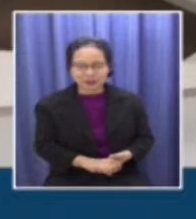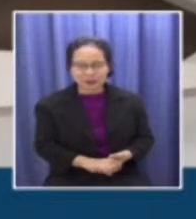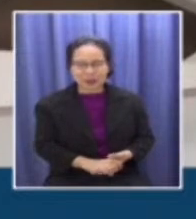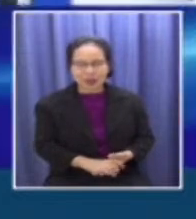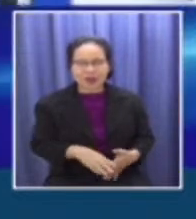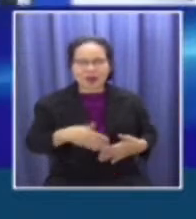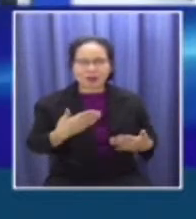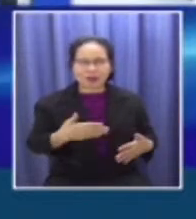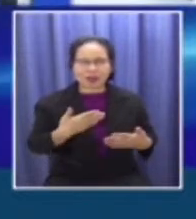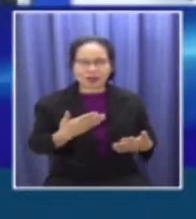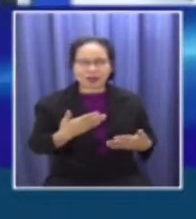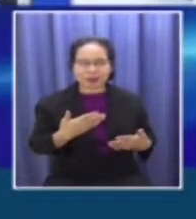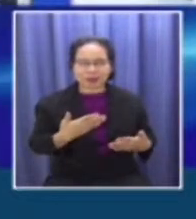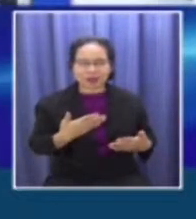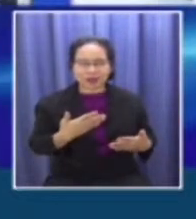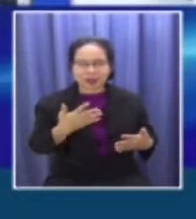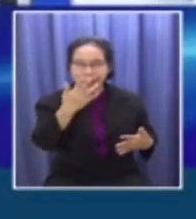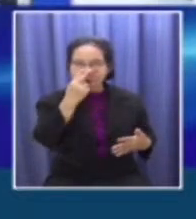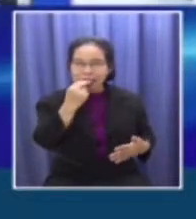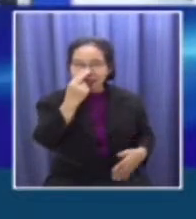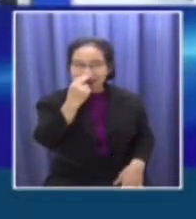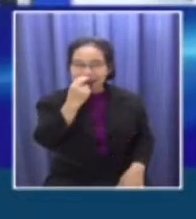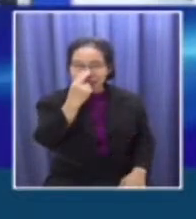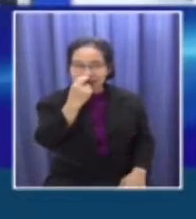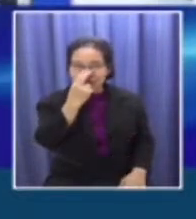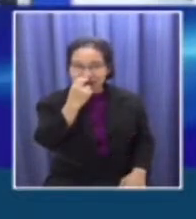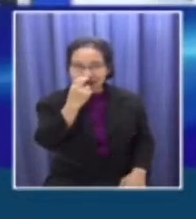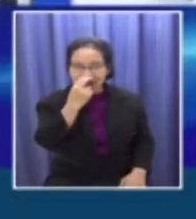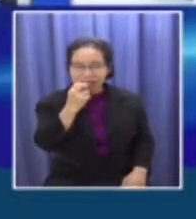na wɔn mo adwene atie